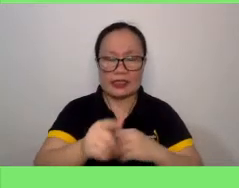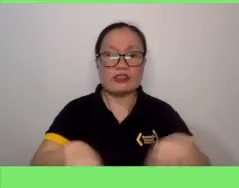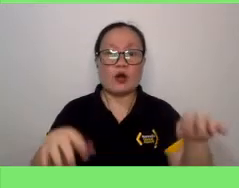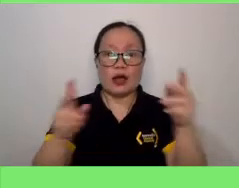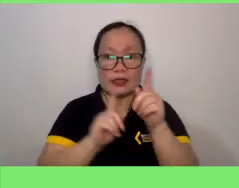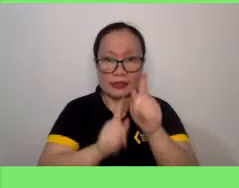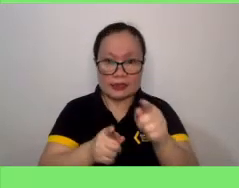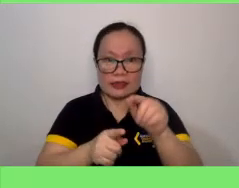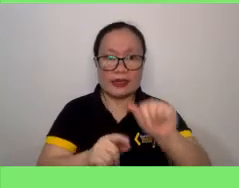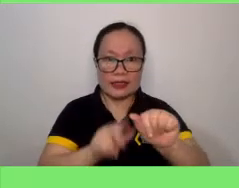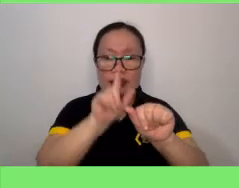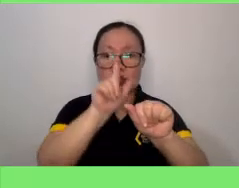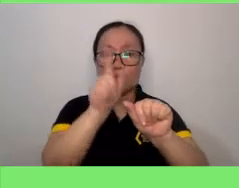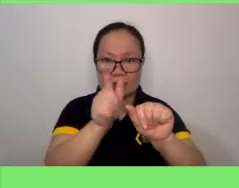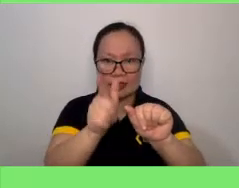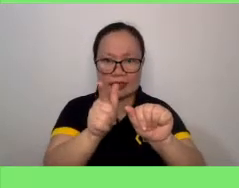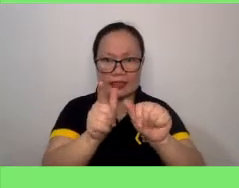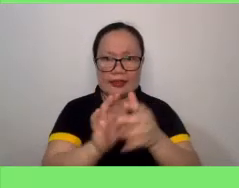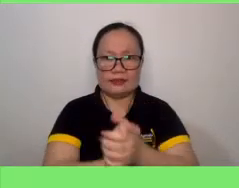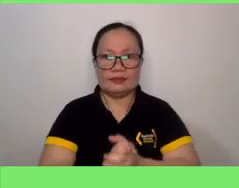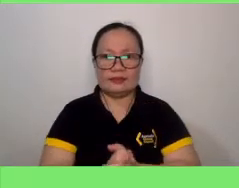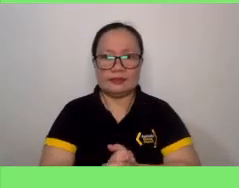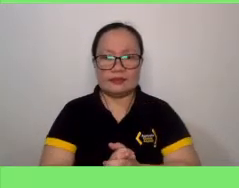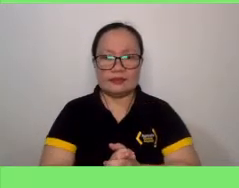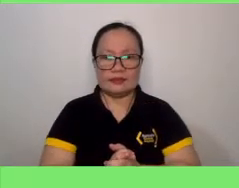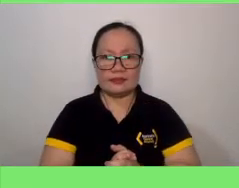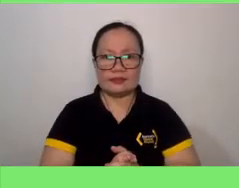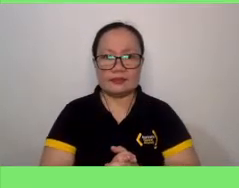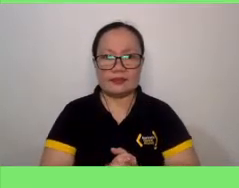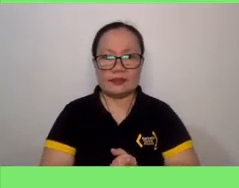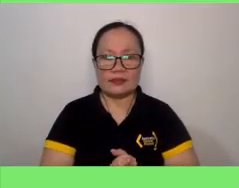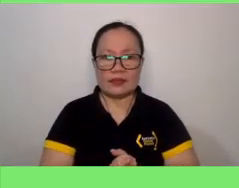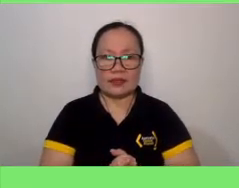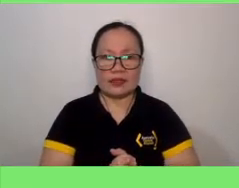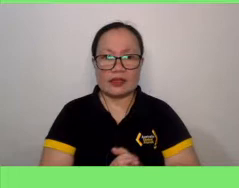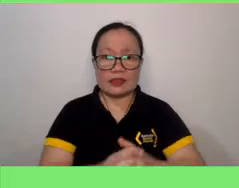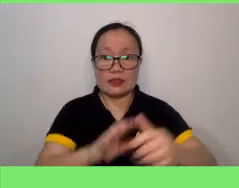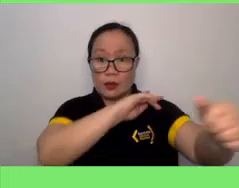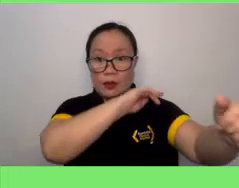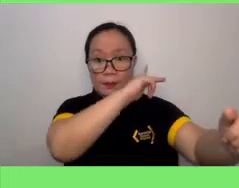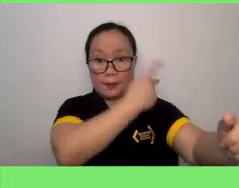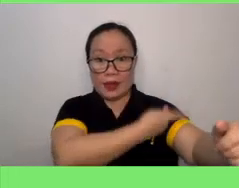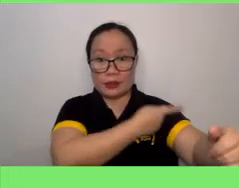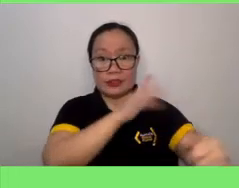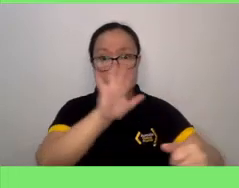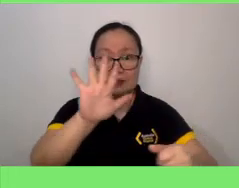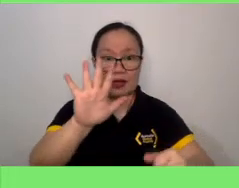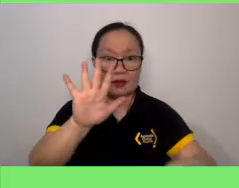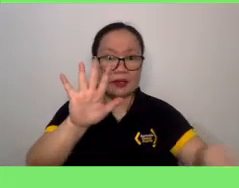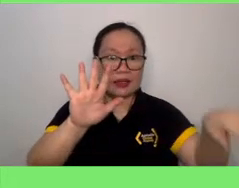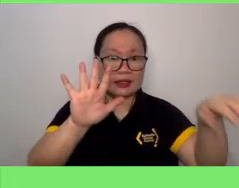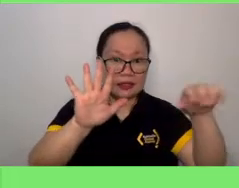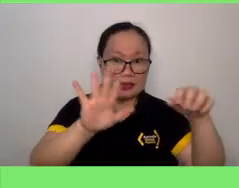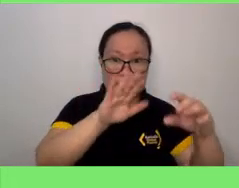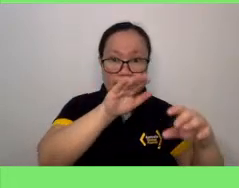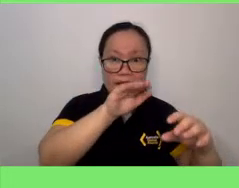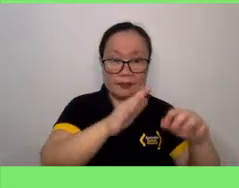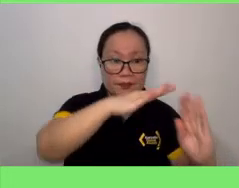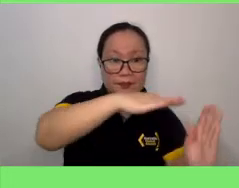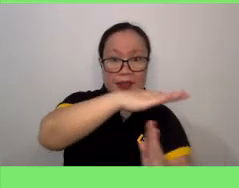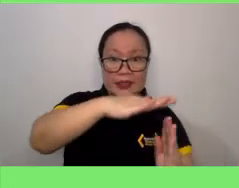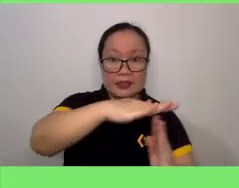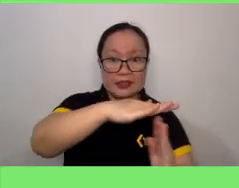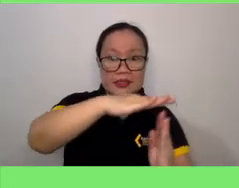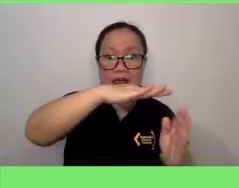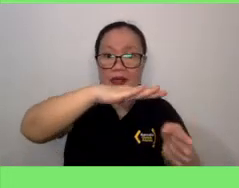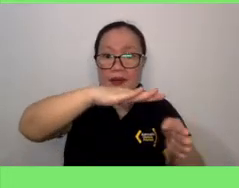i-apply natin yung laws of exponent, all you have to do is to multiply the power to a power. So, a raised to 4 times 5, that's why